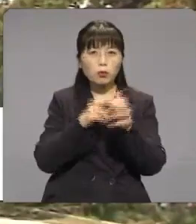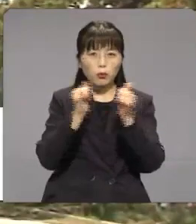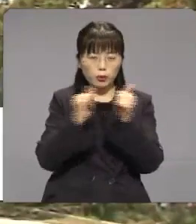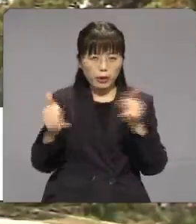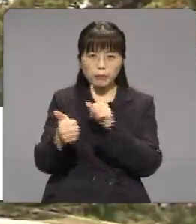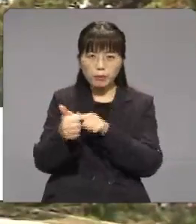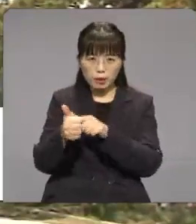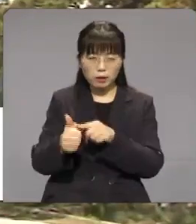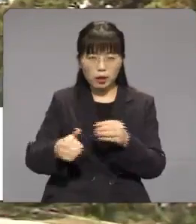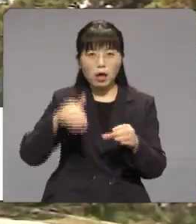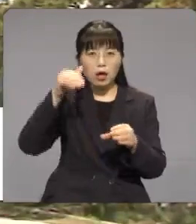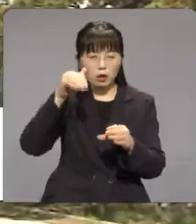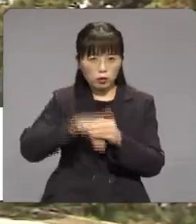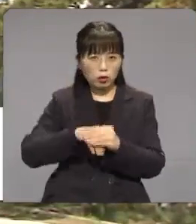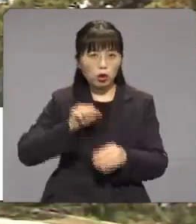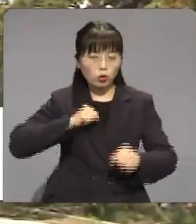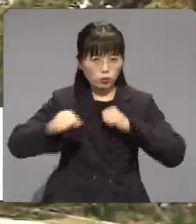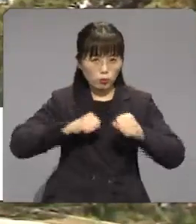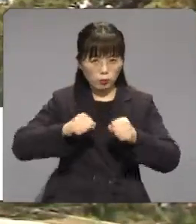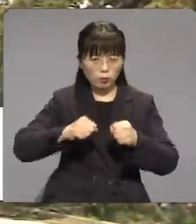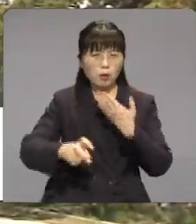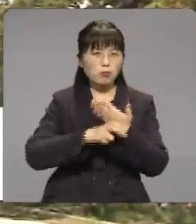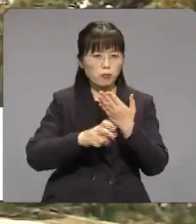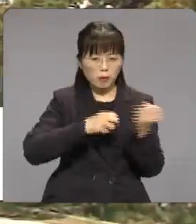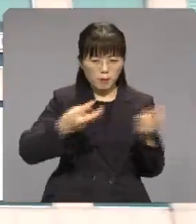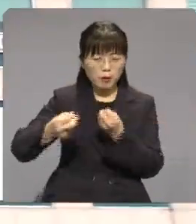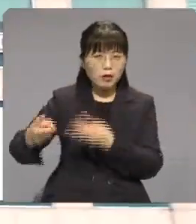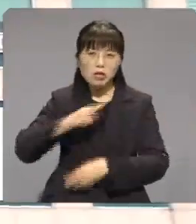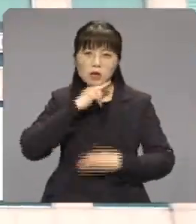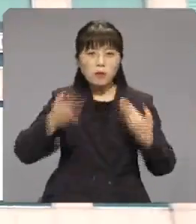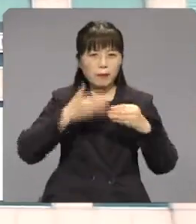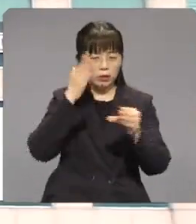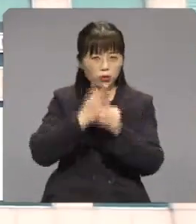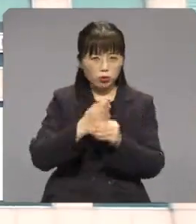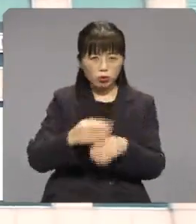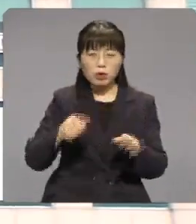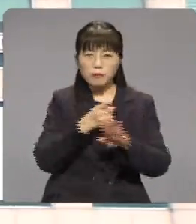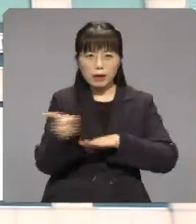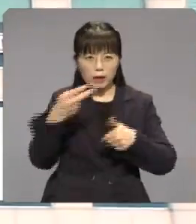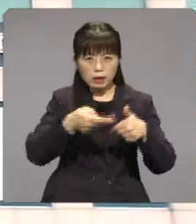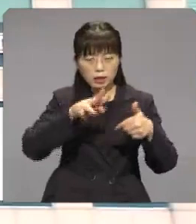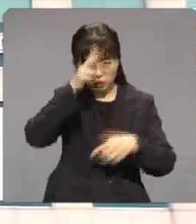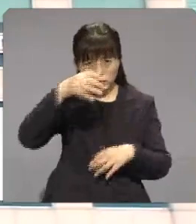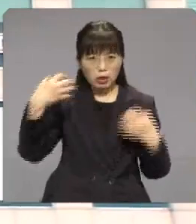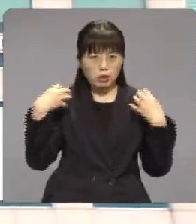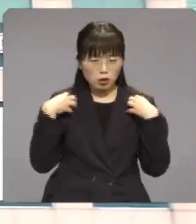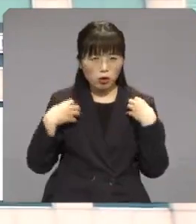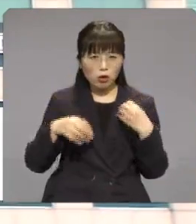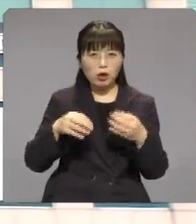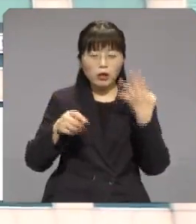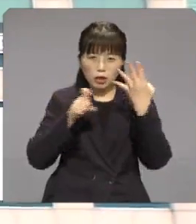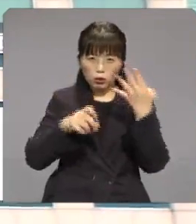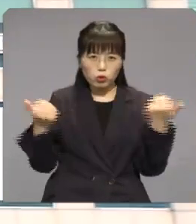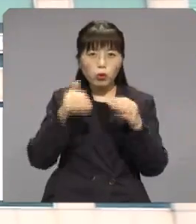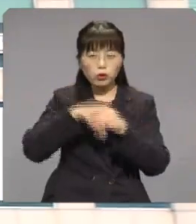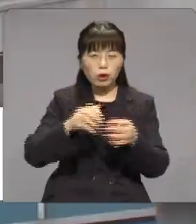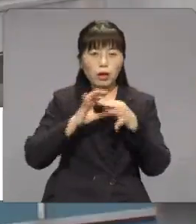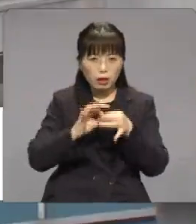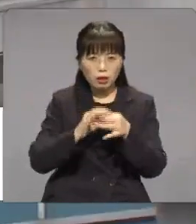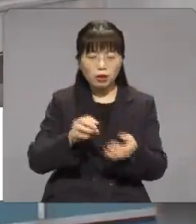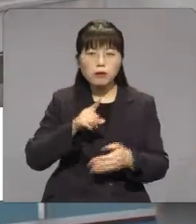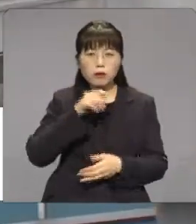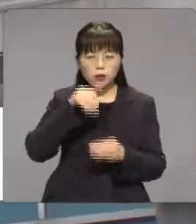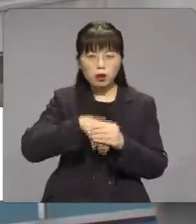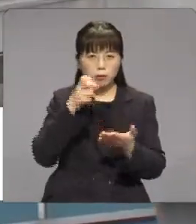BC 선거 운동용 명함을 불법으로 뿌린 혐의를 받고 있습니다 그 밖에 인천 경찰청은 410 총선과 관련해